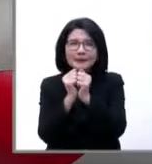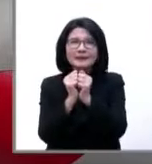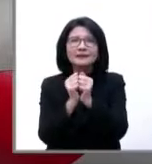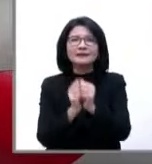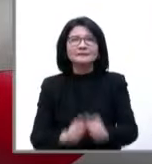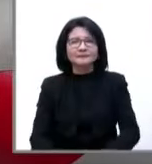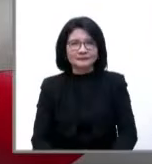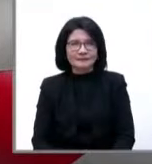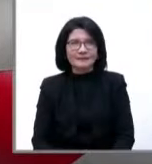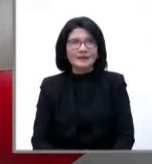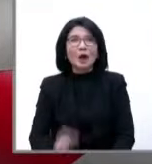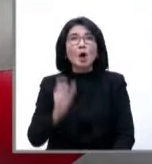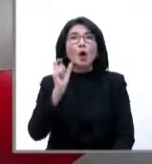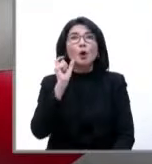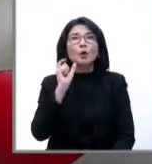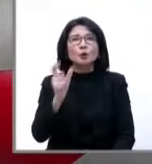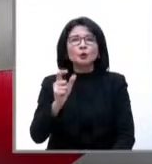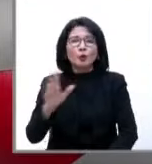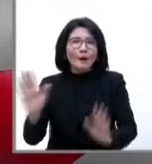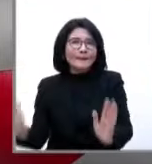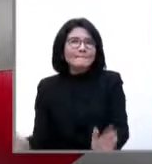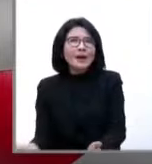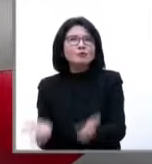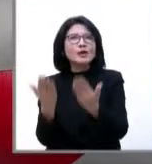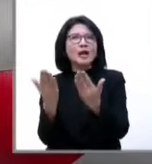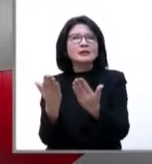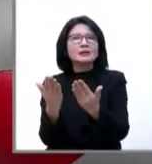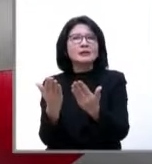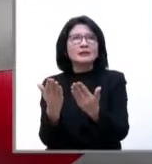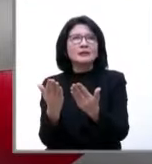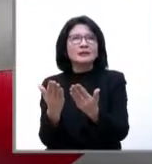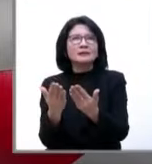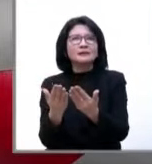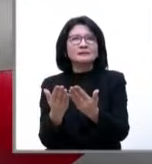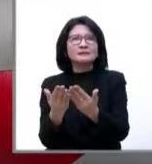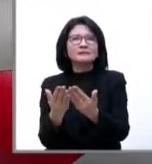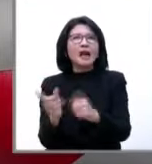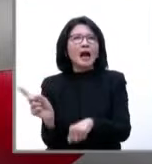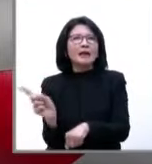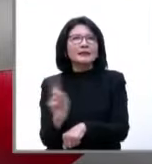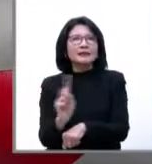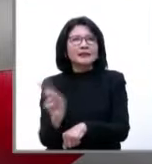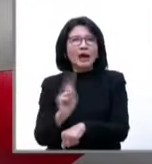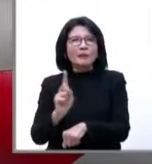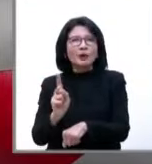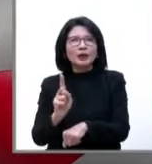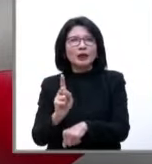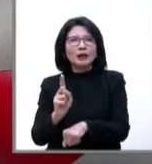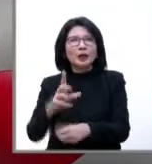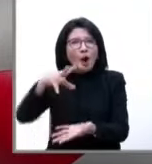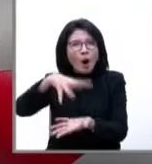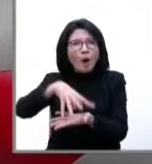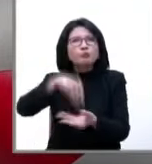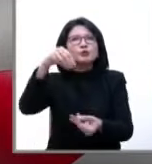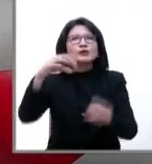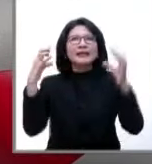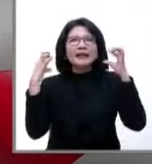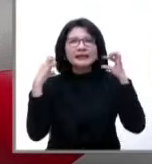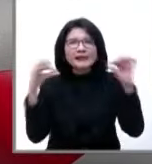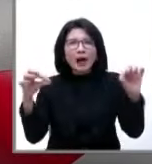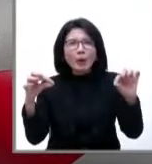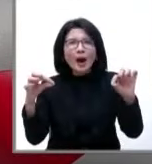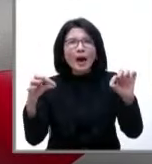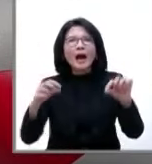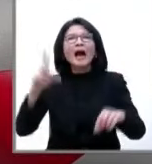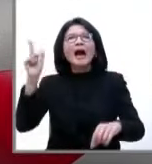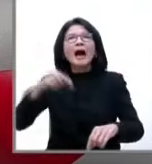untuk yang namanya pembangunan tidak boleh lagi Jawa sentris harus mulai